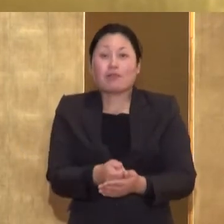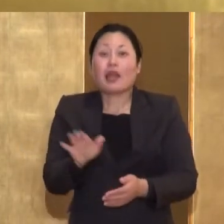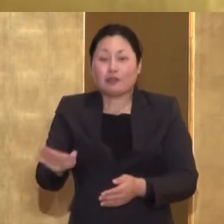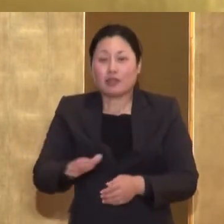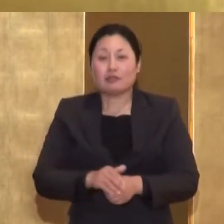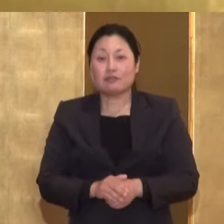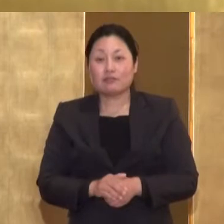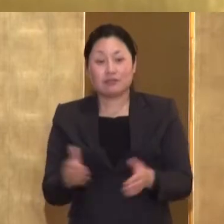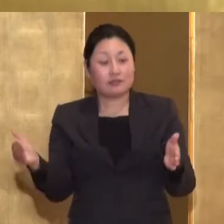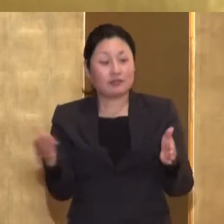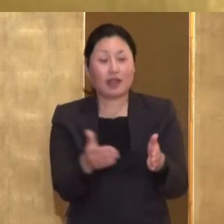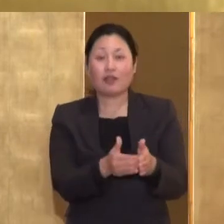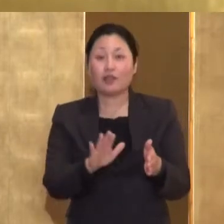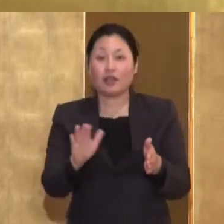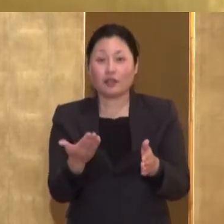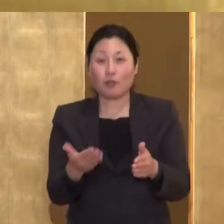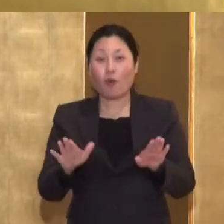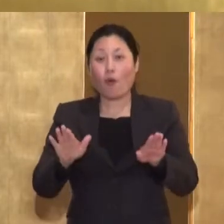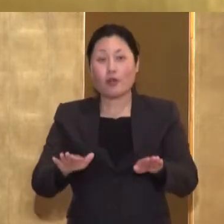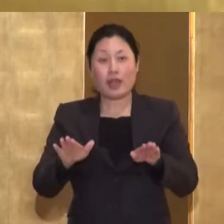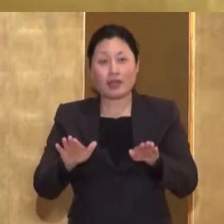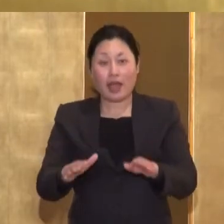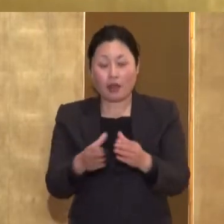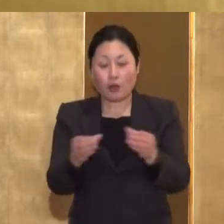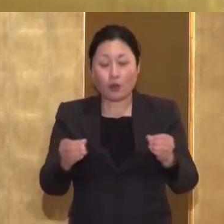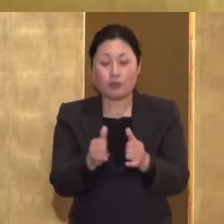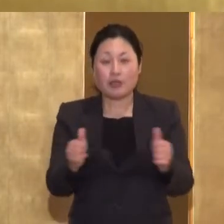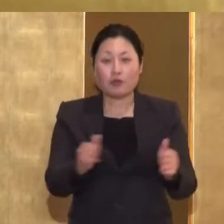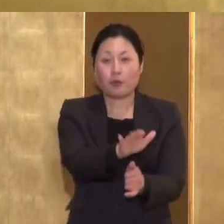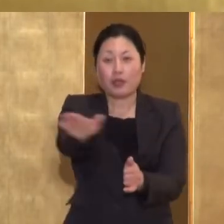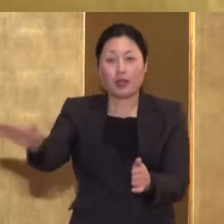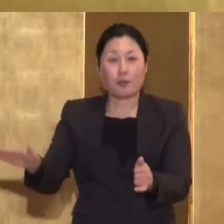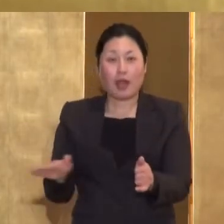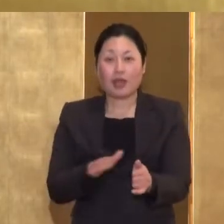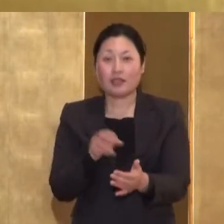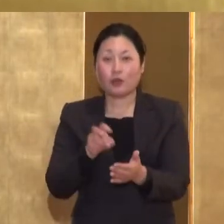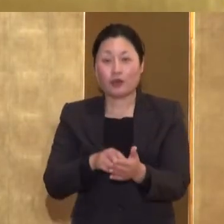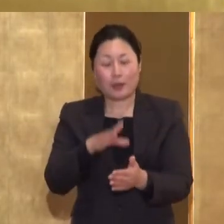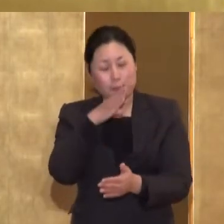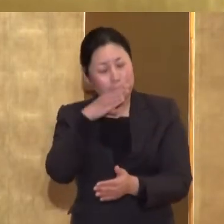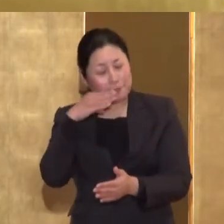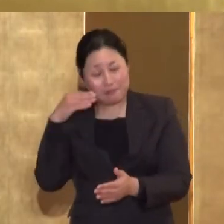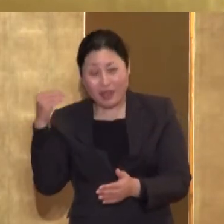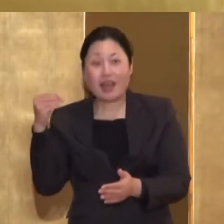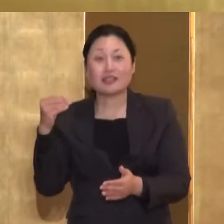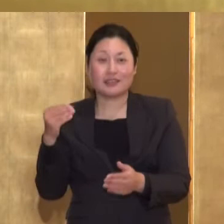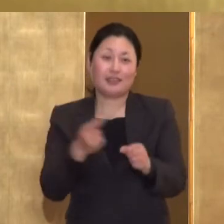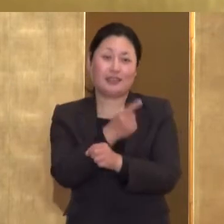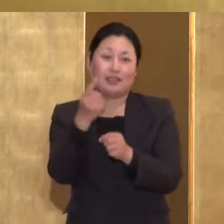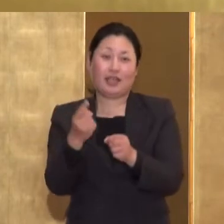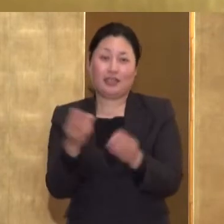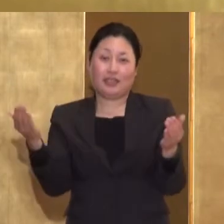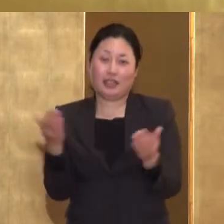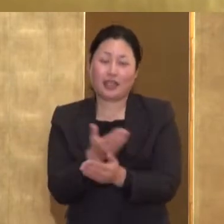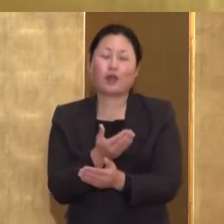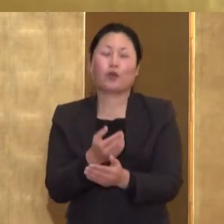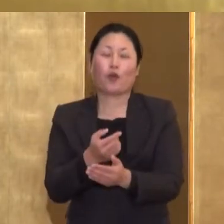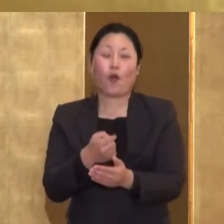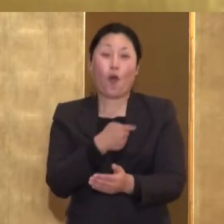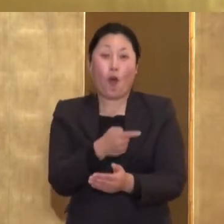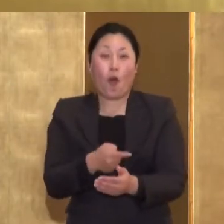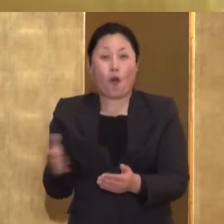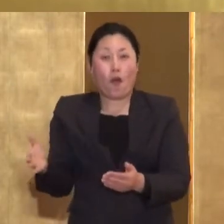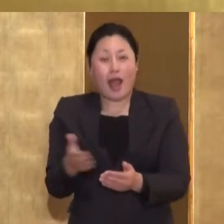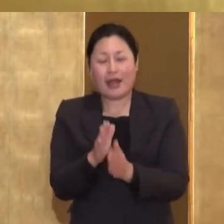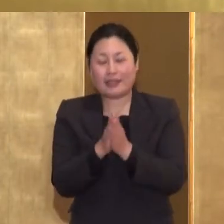最後となりましたが、本年が国民の皆様にとりまして素晴らしい1年となりますことを、これから